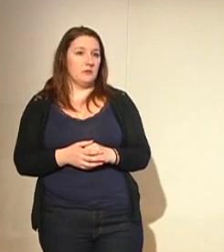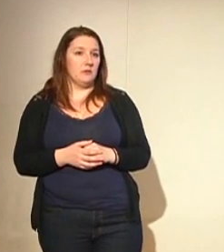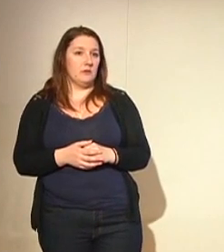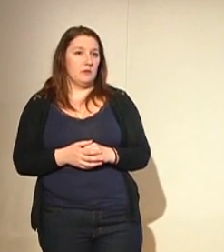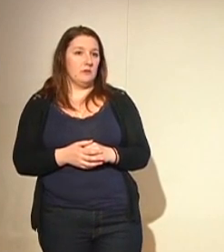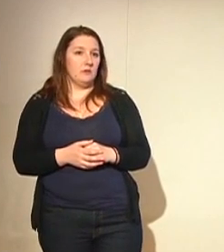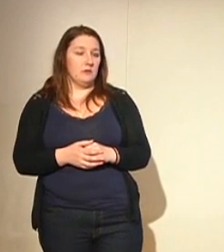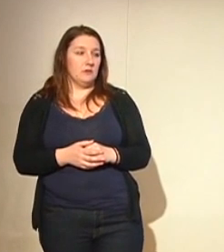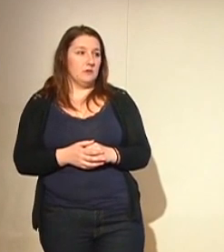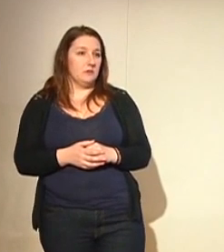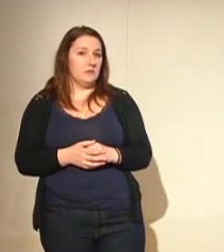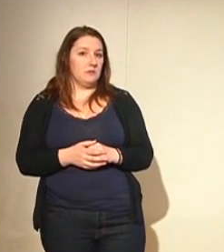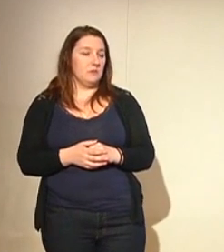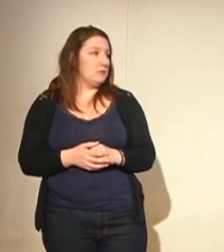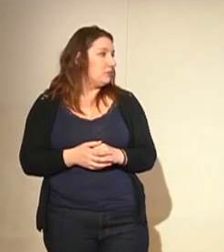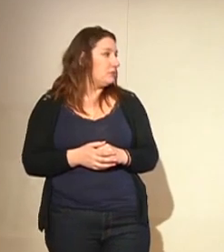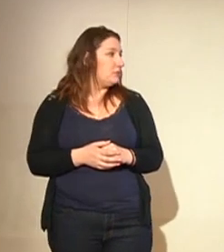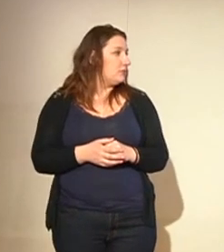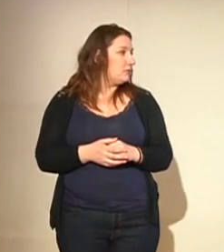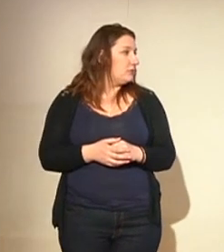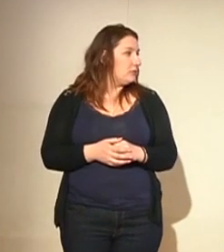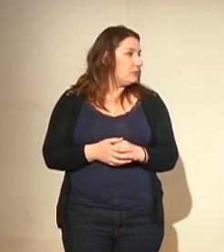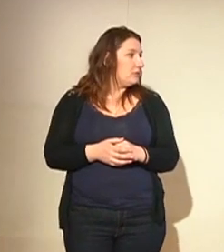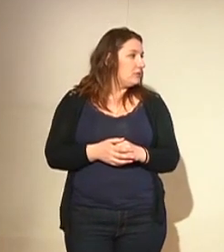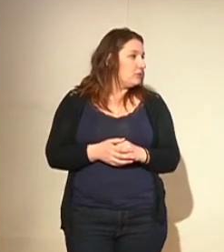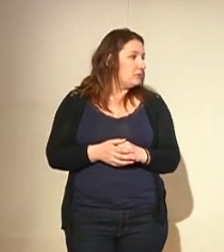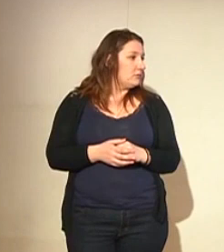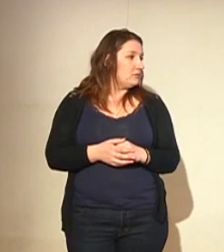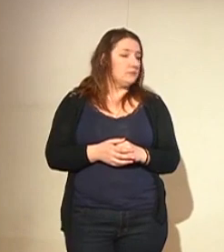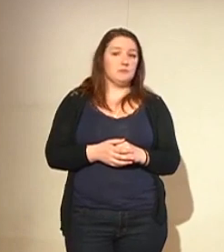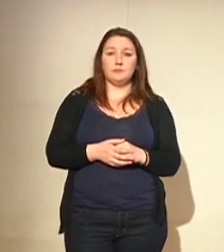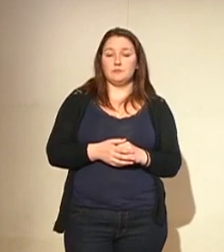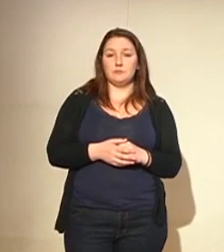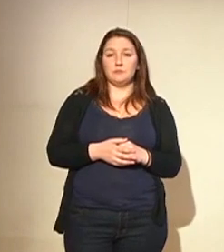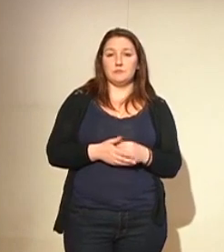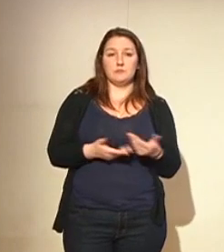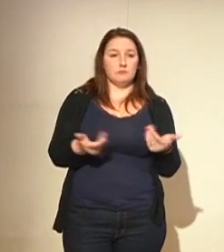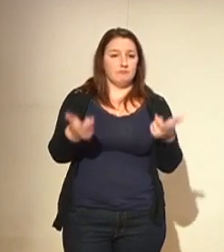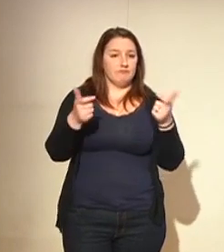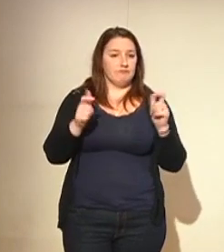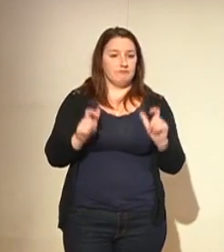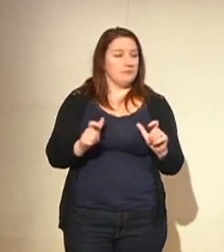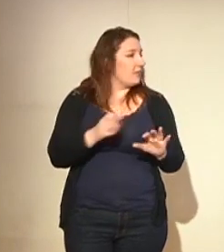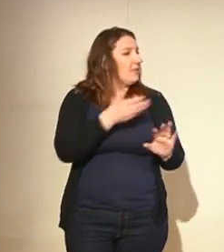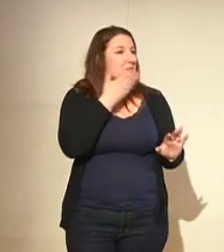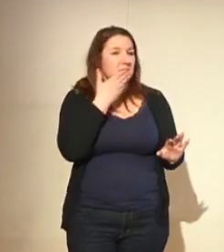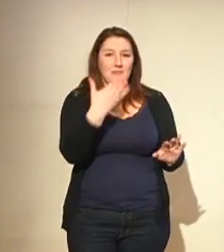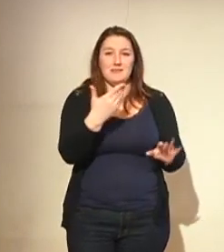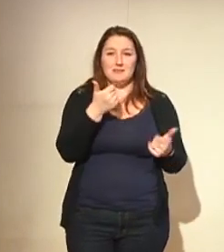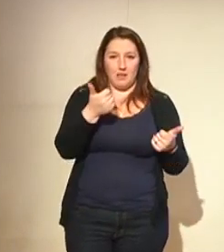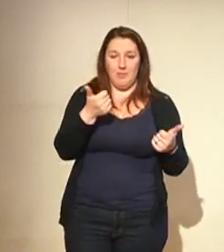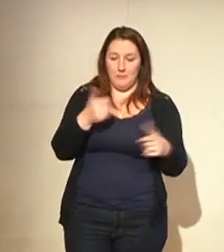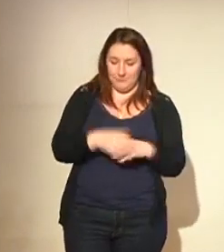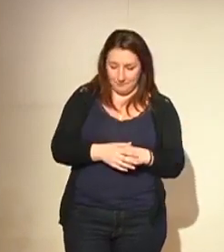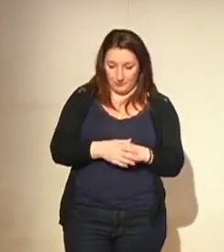arrive non non voilà vous lesz très bien merci donc